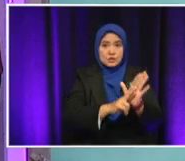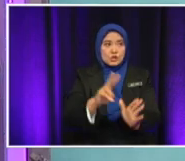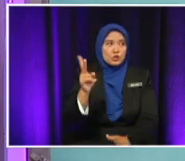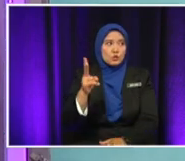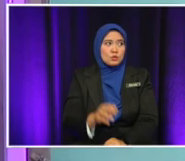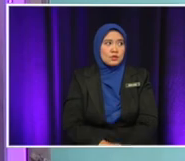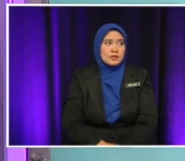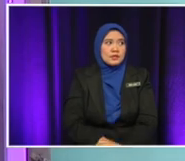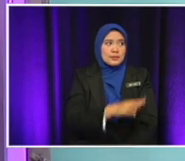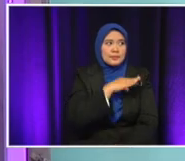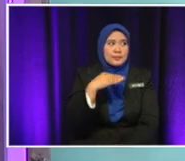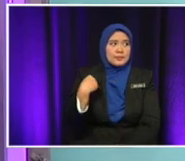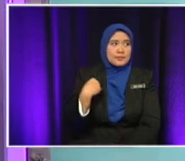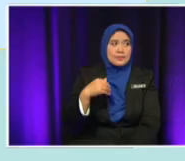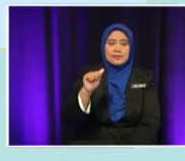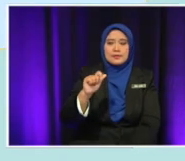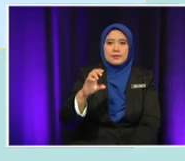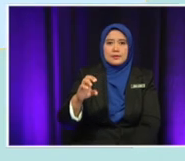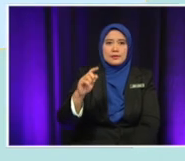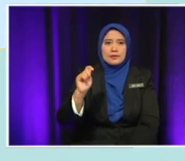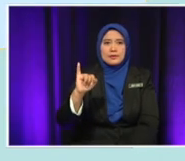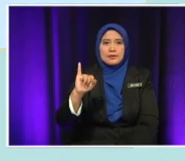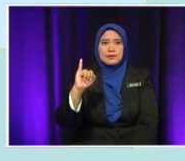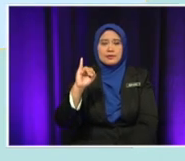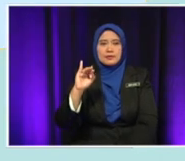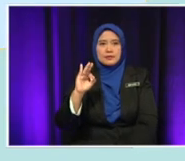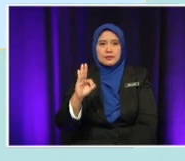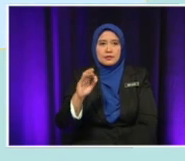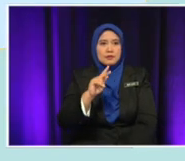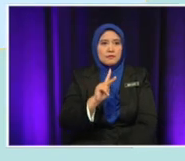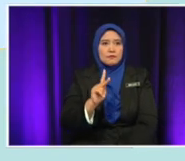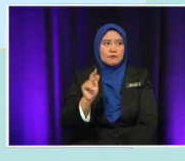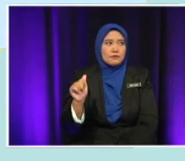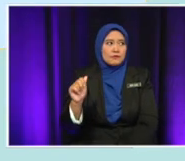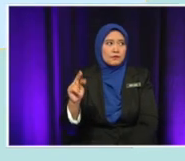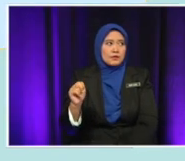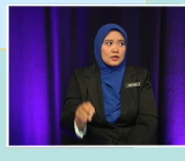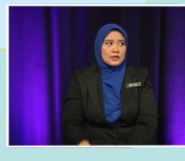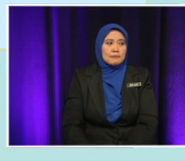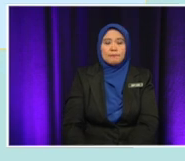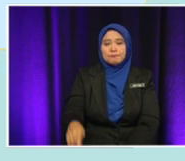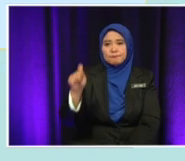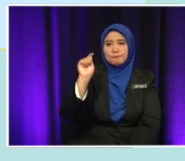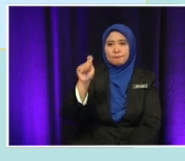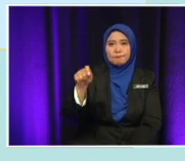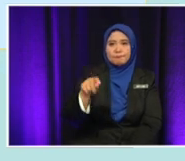jadi inilah jawabannya baik jadi apa yang perlu dilakukan